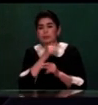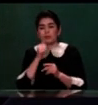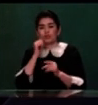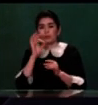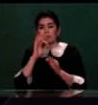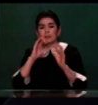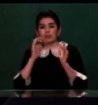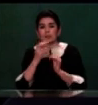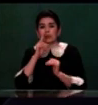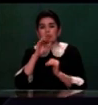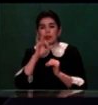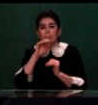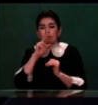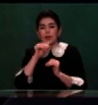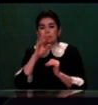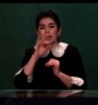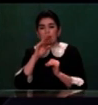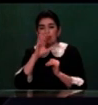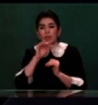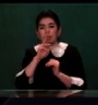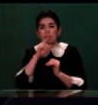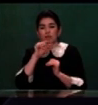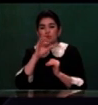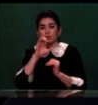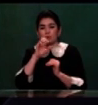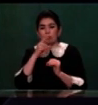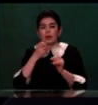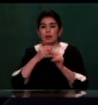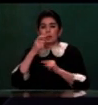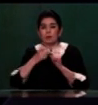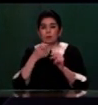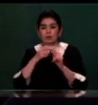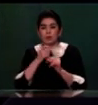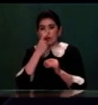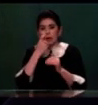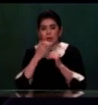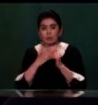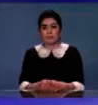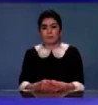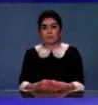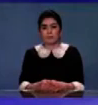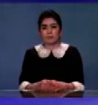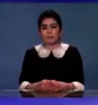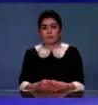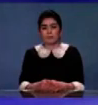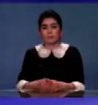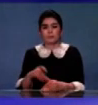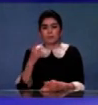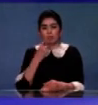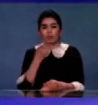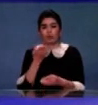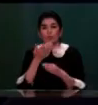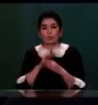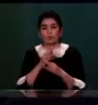ta'minlovchi kriptografik dasturlar. Buni navbatdagi darslarimizda, demak, yaqindan tanishib chiqamiz. Birinchi